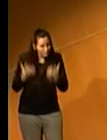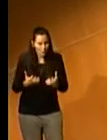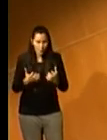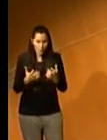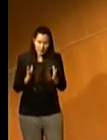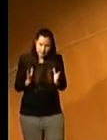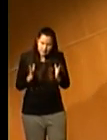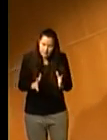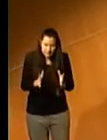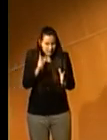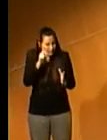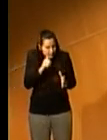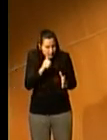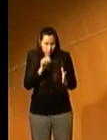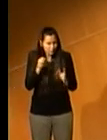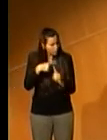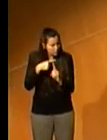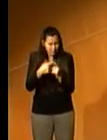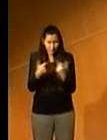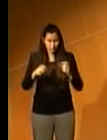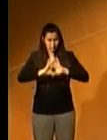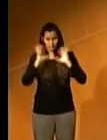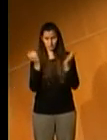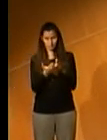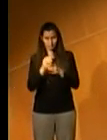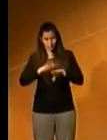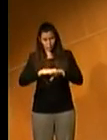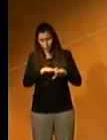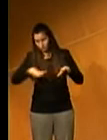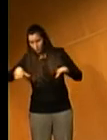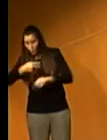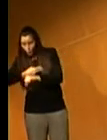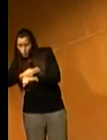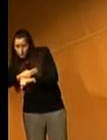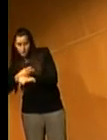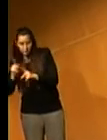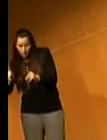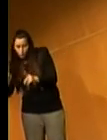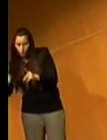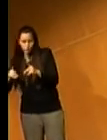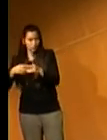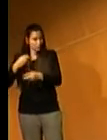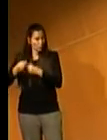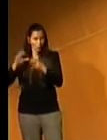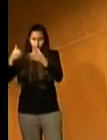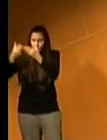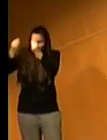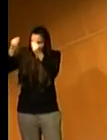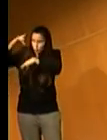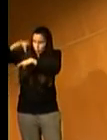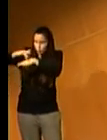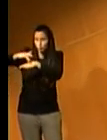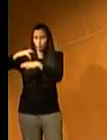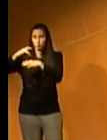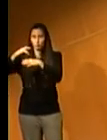peut y mettre de bienveillance ou tout ce qu'on veut, mais sans quelques outils de pédagogique ou de formation par rapport